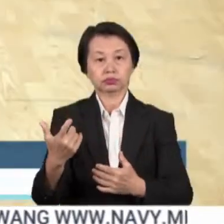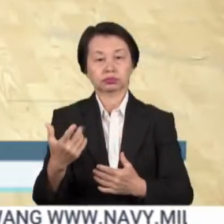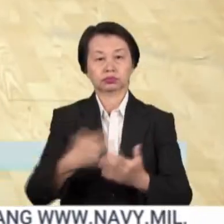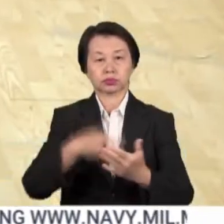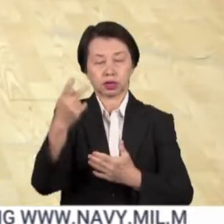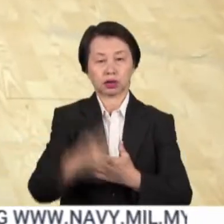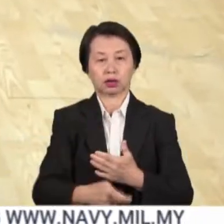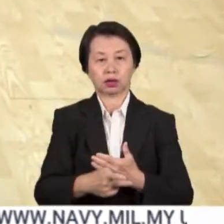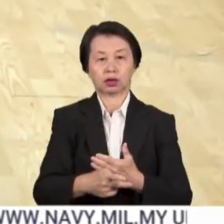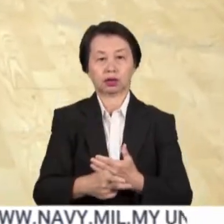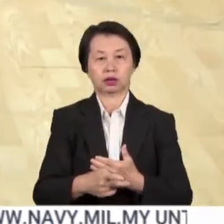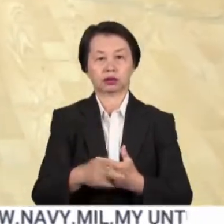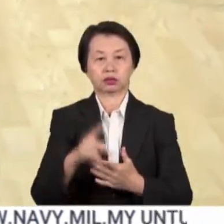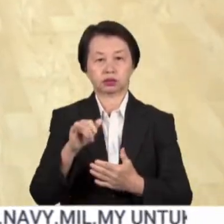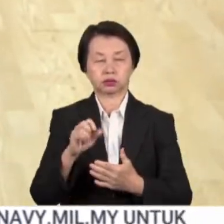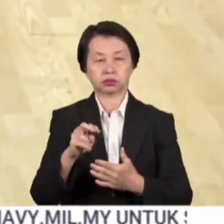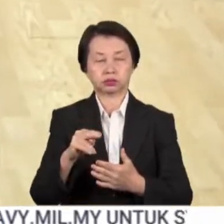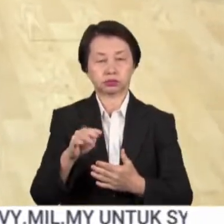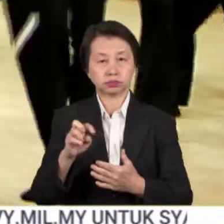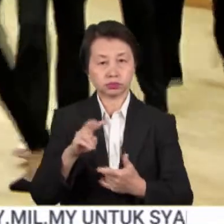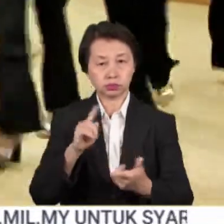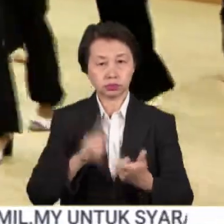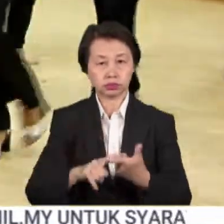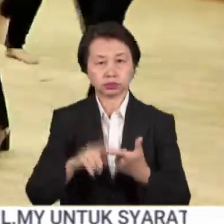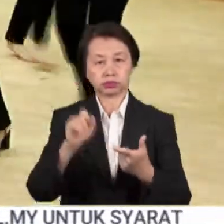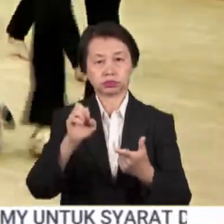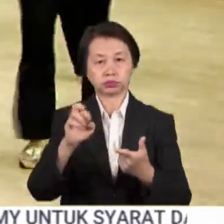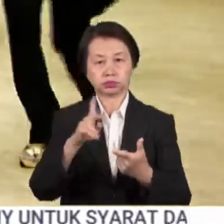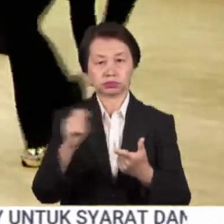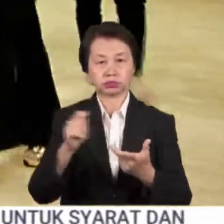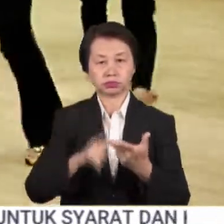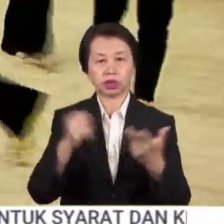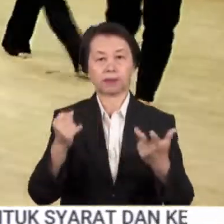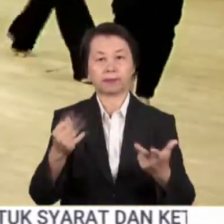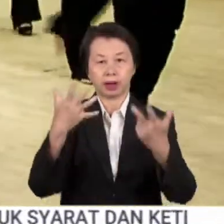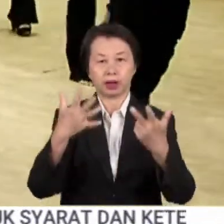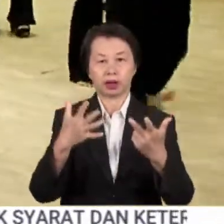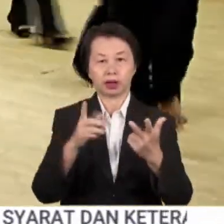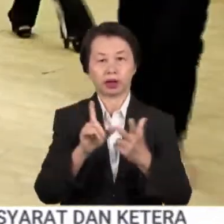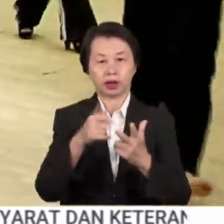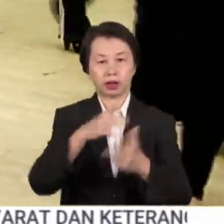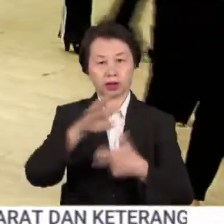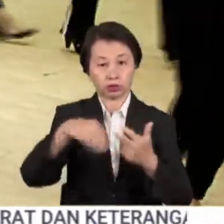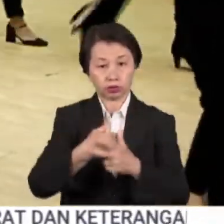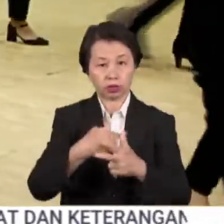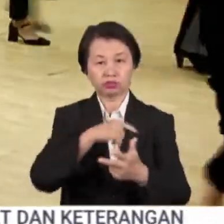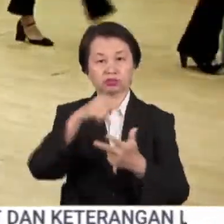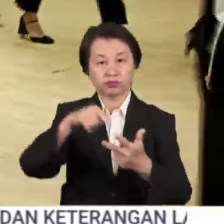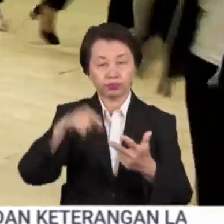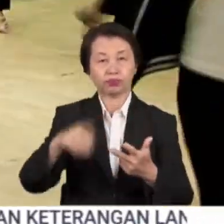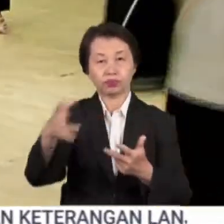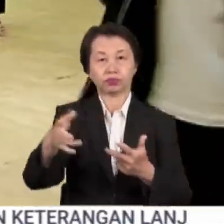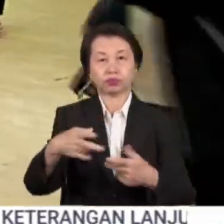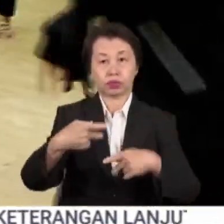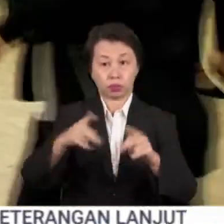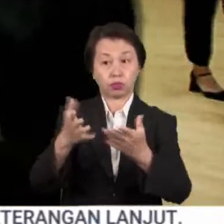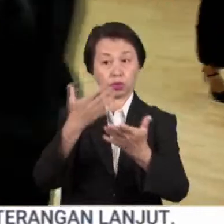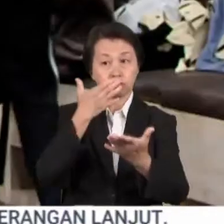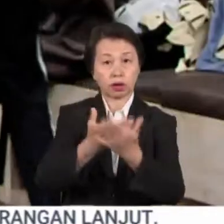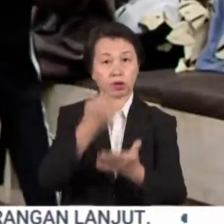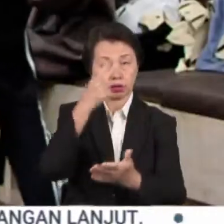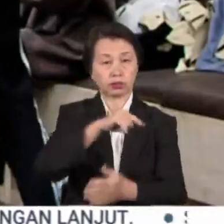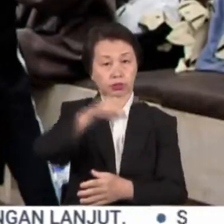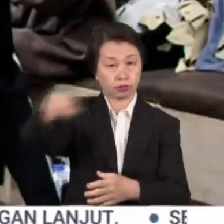Program scenografi, arts management dan banyak lagi technical semua. So ini adalah platform yang cukup bagus untuk